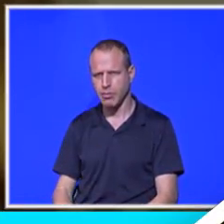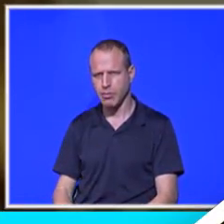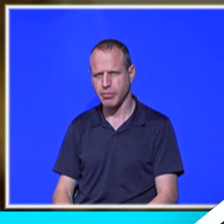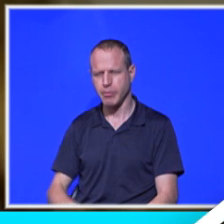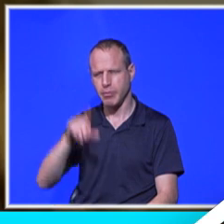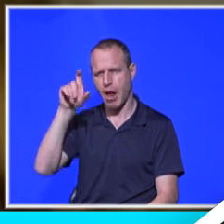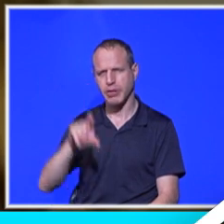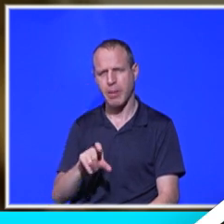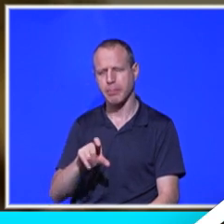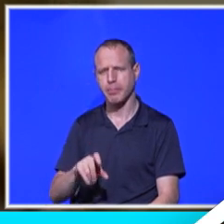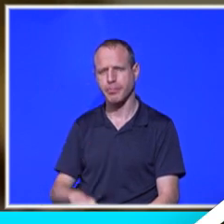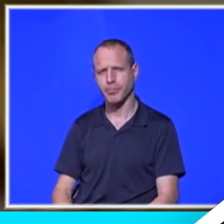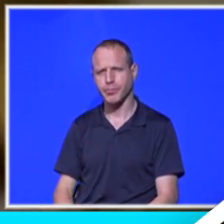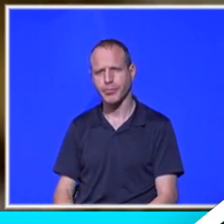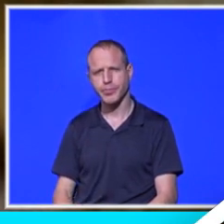אדם